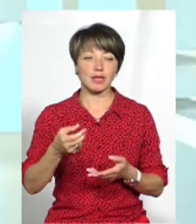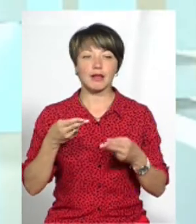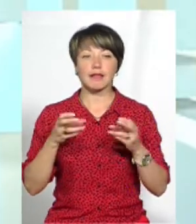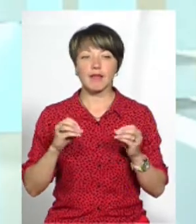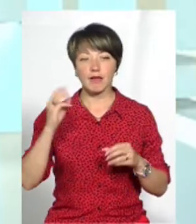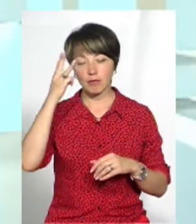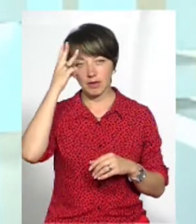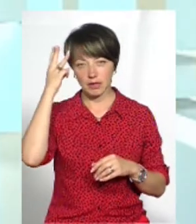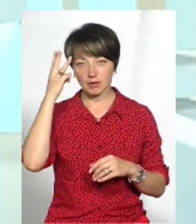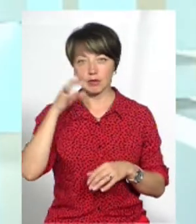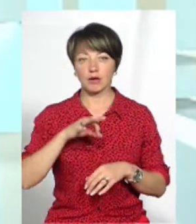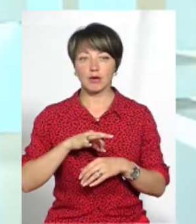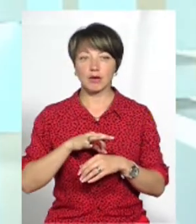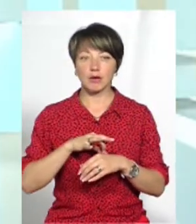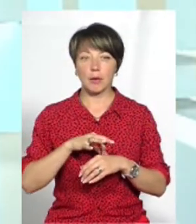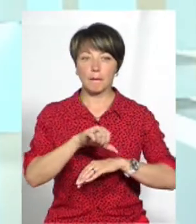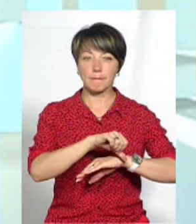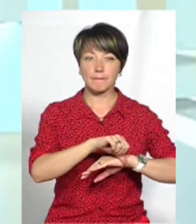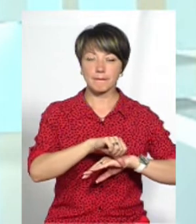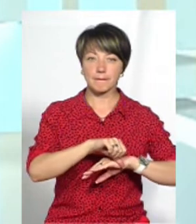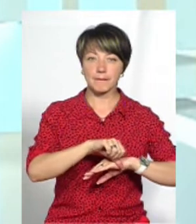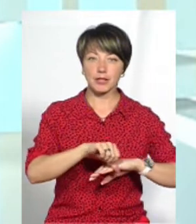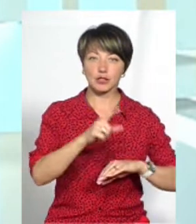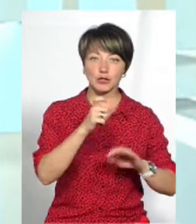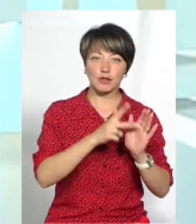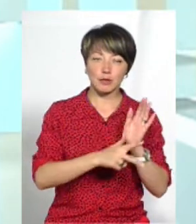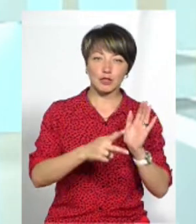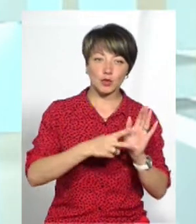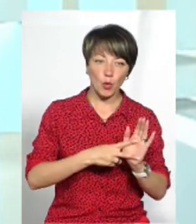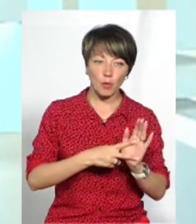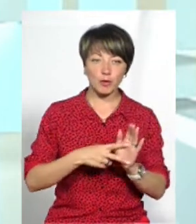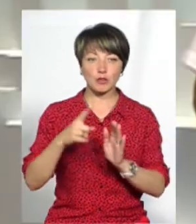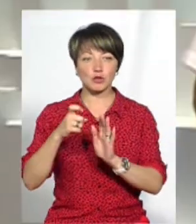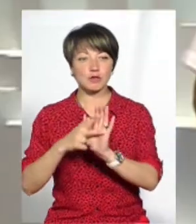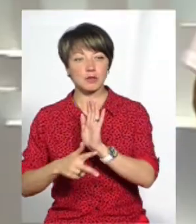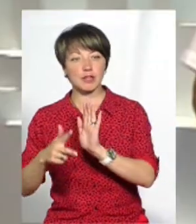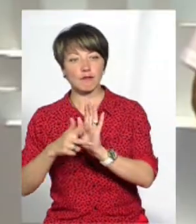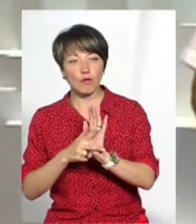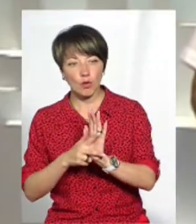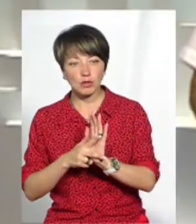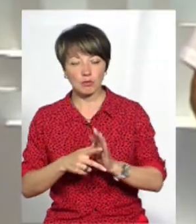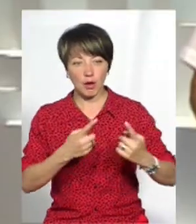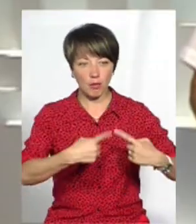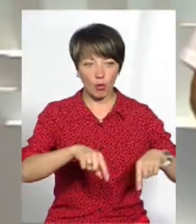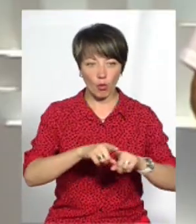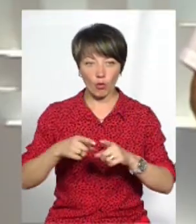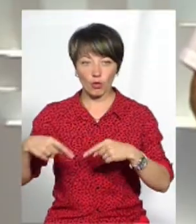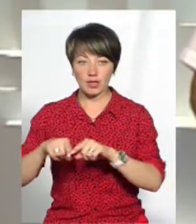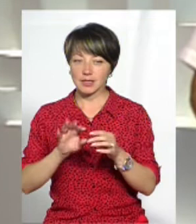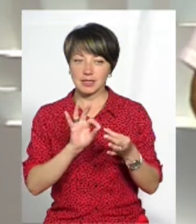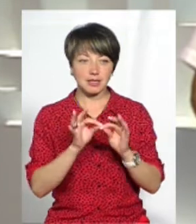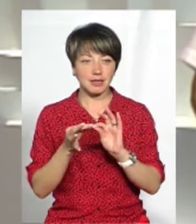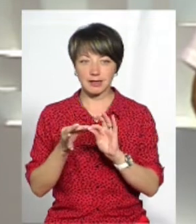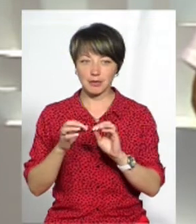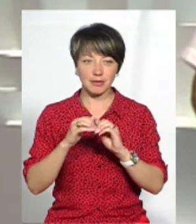у Хмельницькому проходить межа між 187 і 188 округом? Це складний